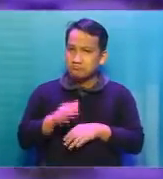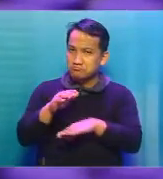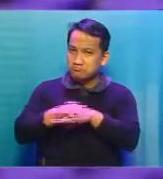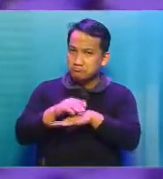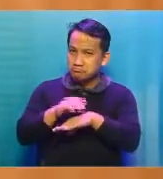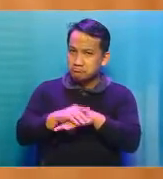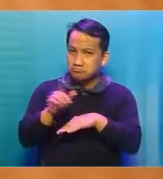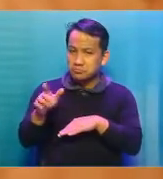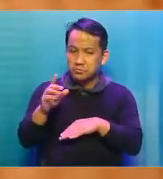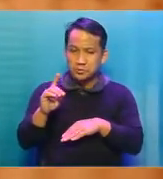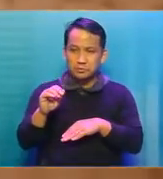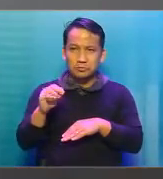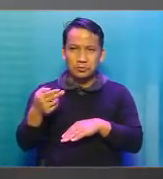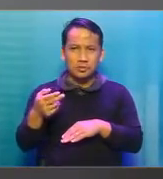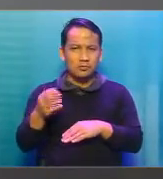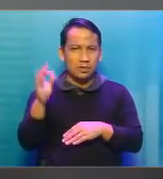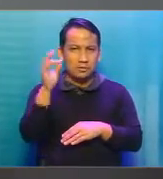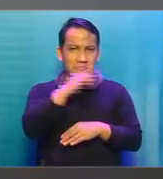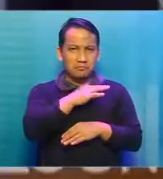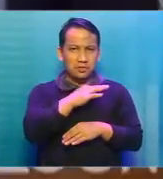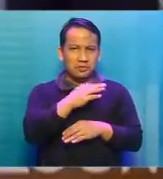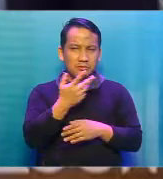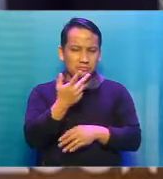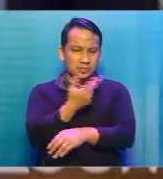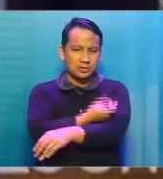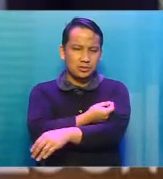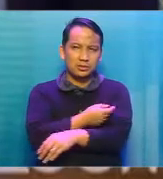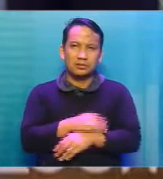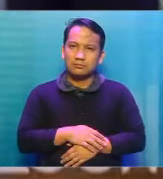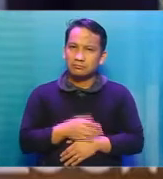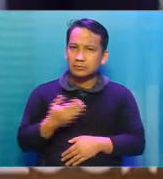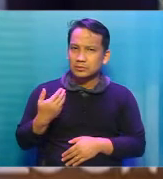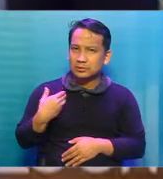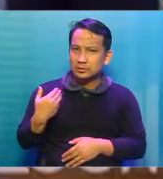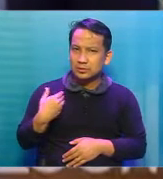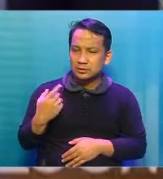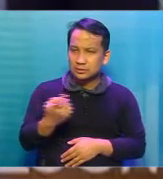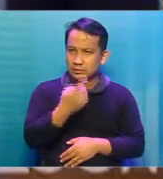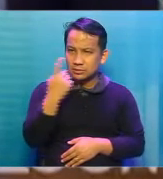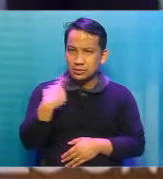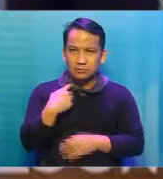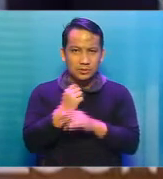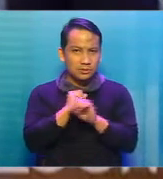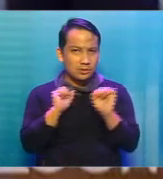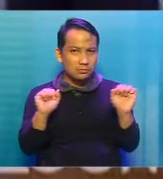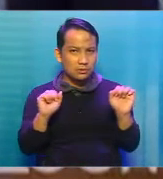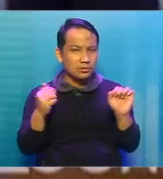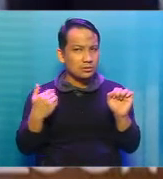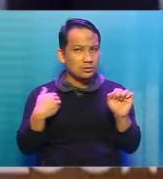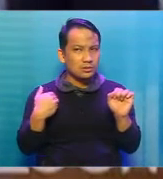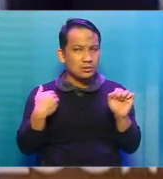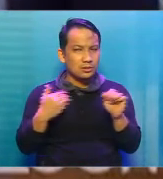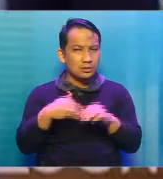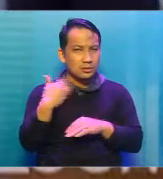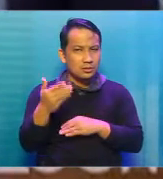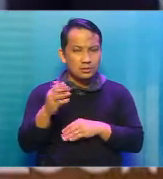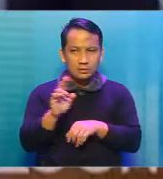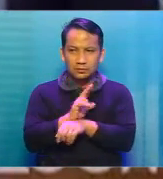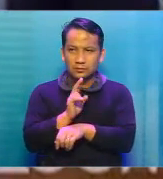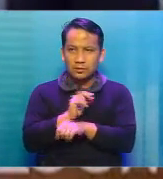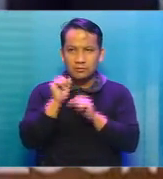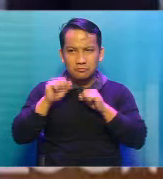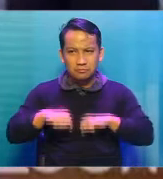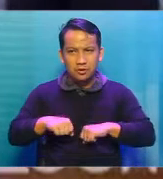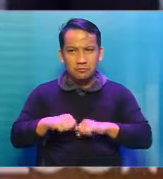ang Department of Health laban sa mga Peking bakuna. We cannot guarantee you yung safety niyan. Hindi rin natin magagarantsahan